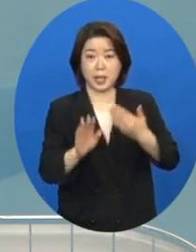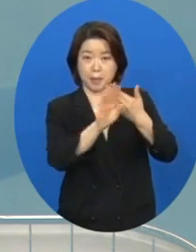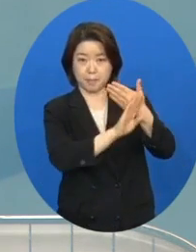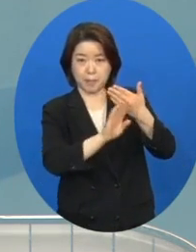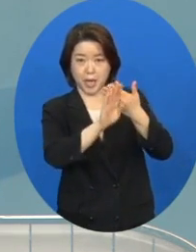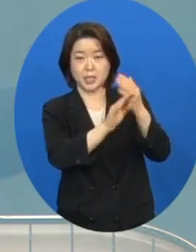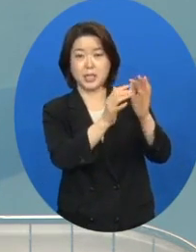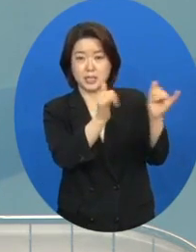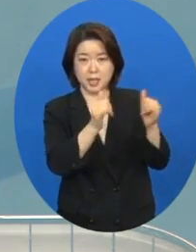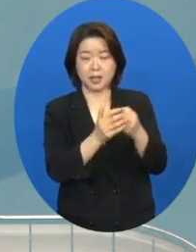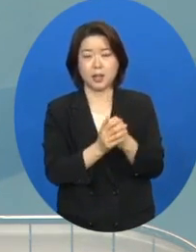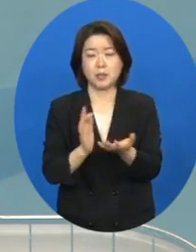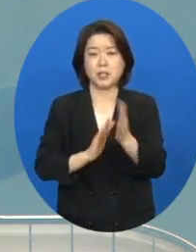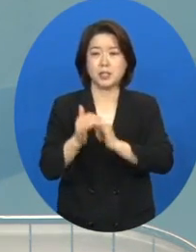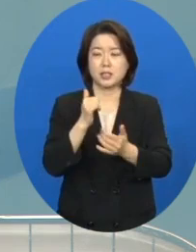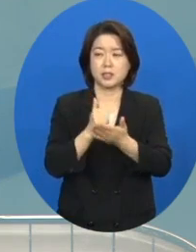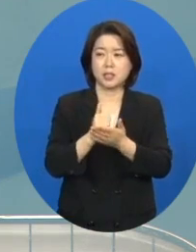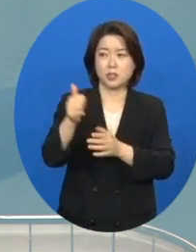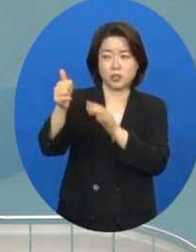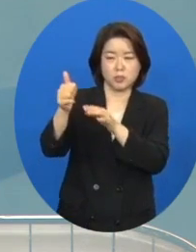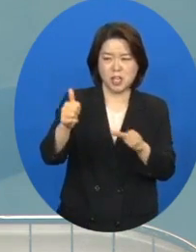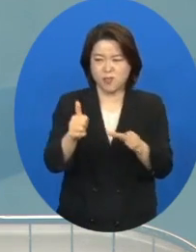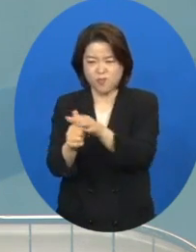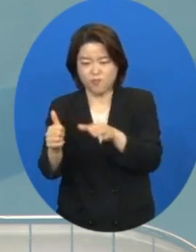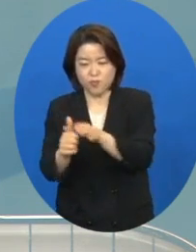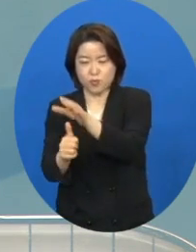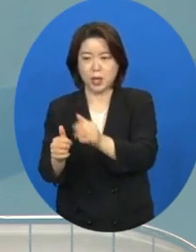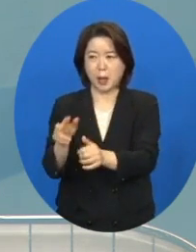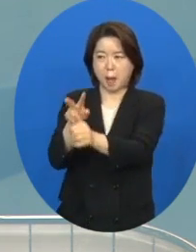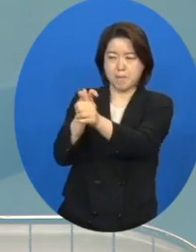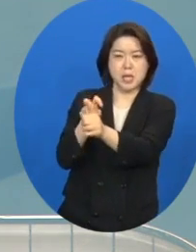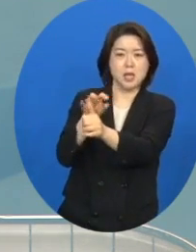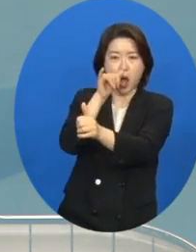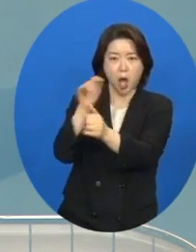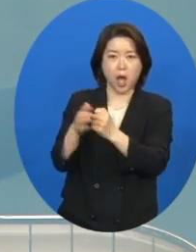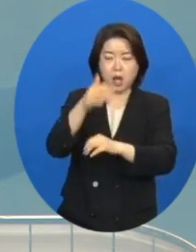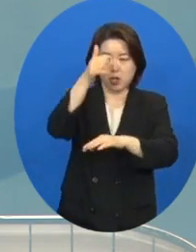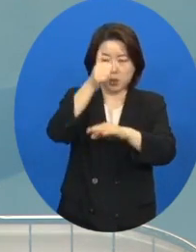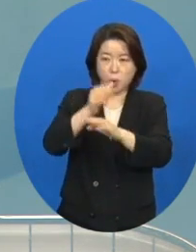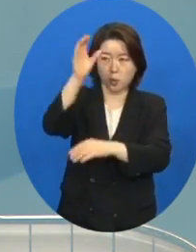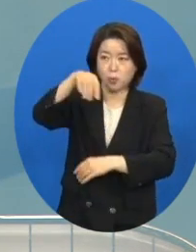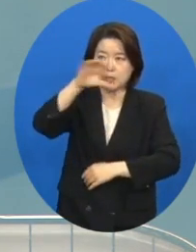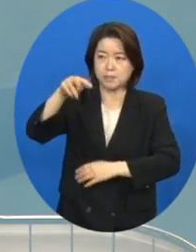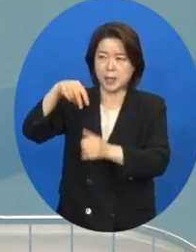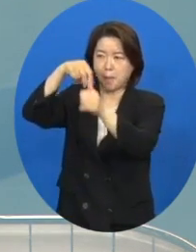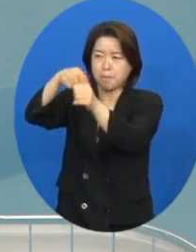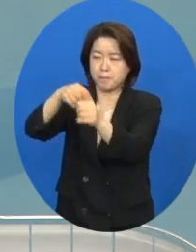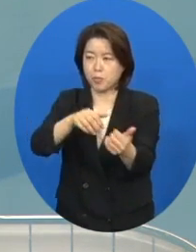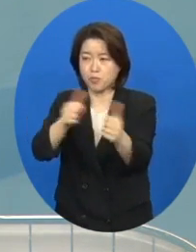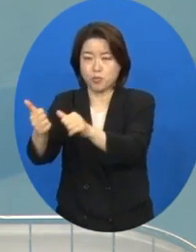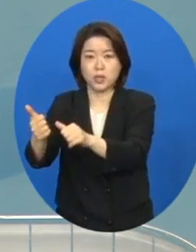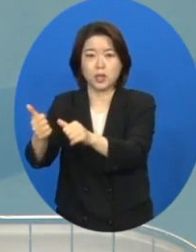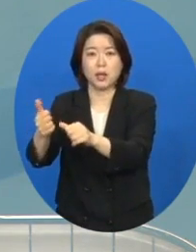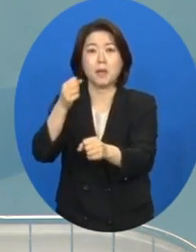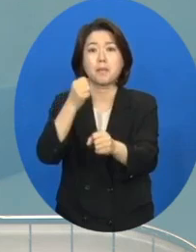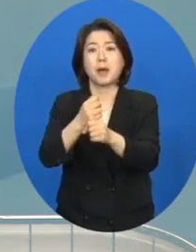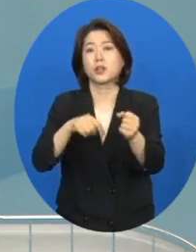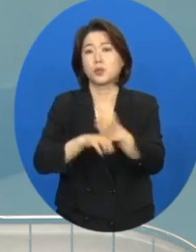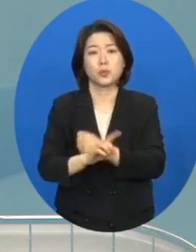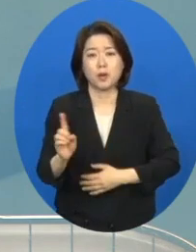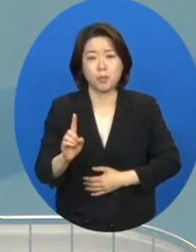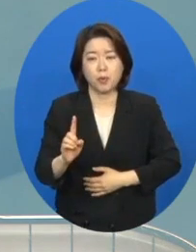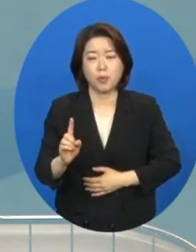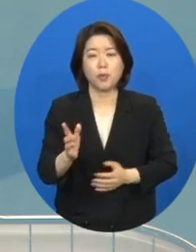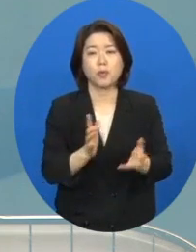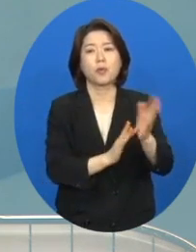바리새인들이 예수님을 그렇게 죽이도록 미워하고 결국은 예수님을 십자가 못 박아 죽인 이유가